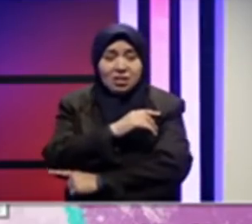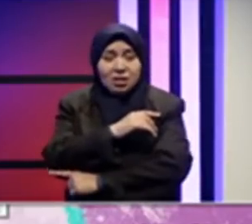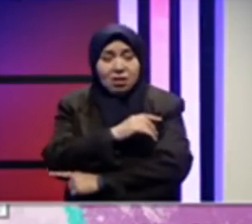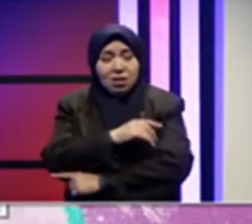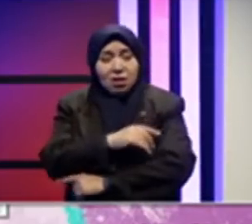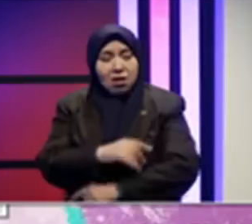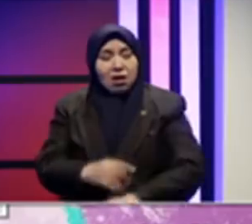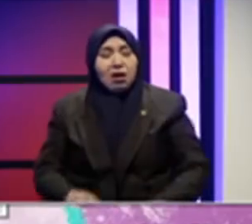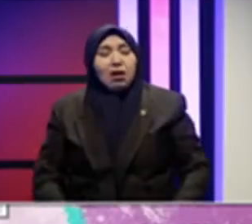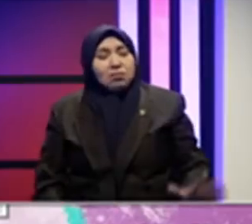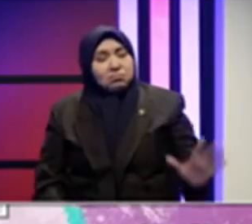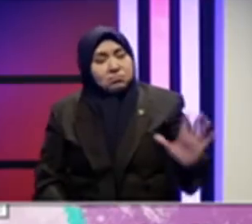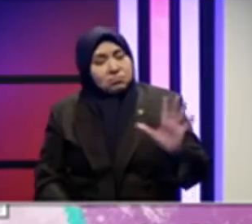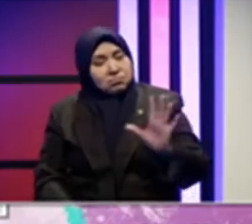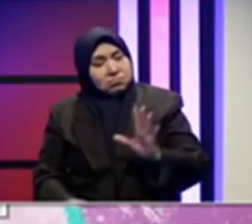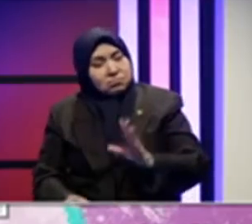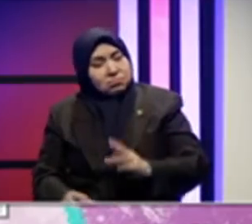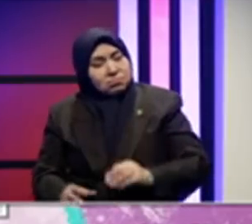هل